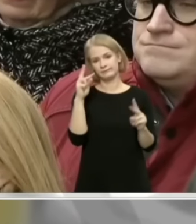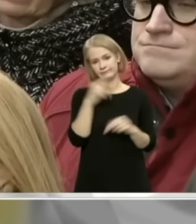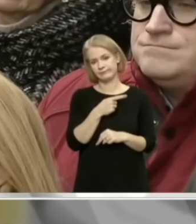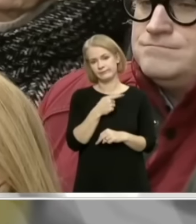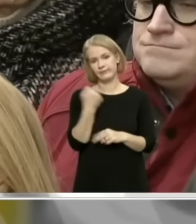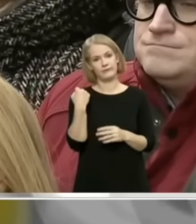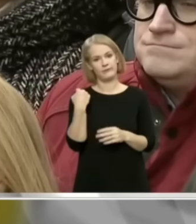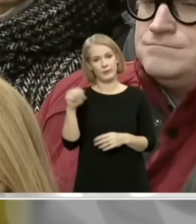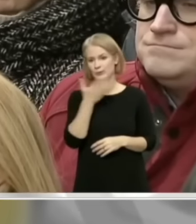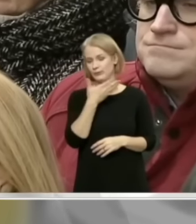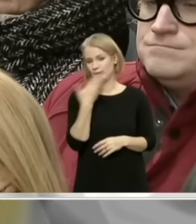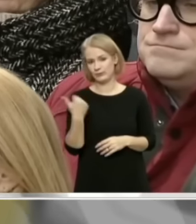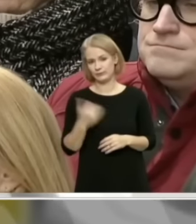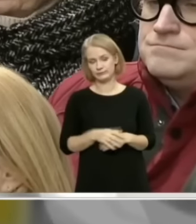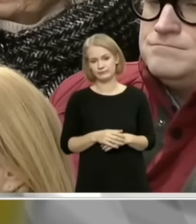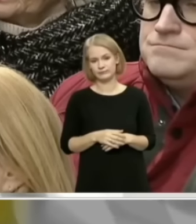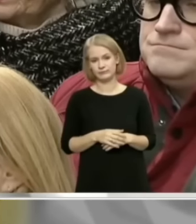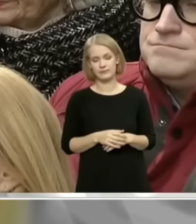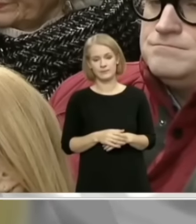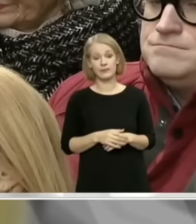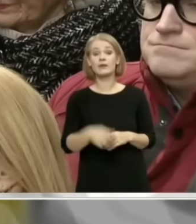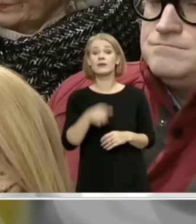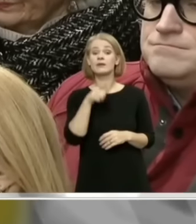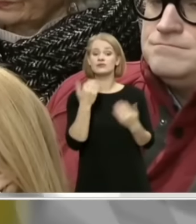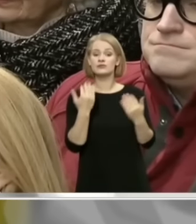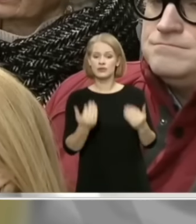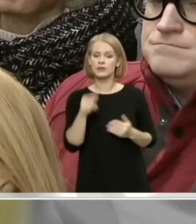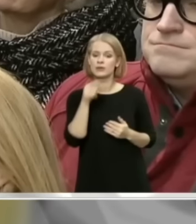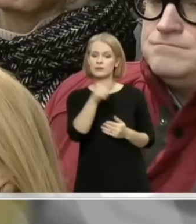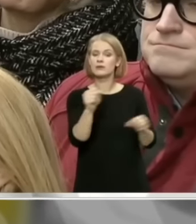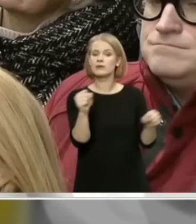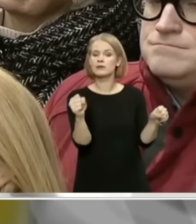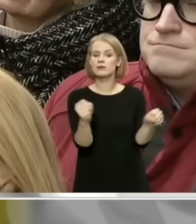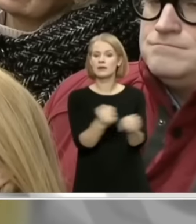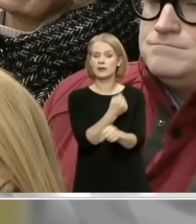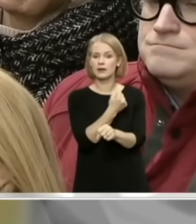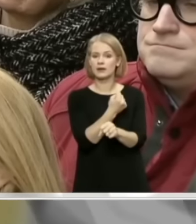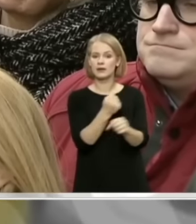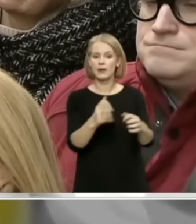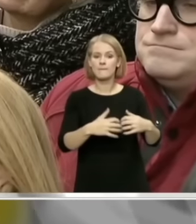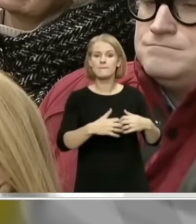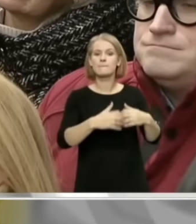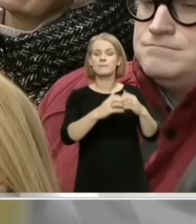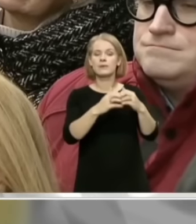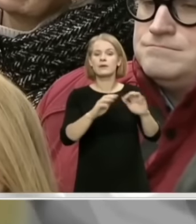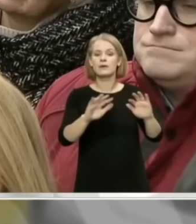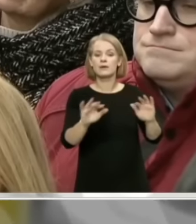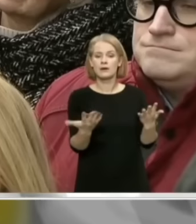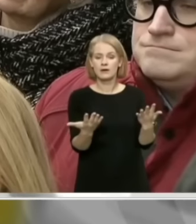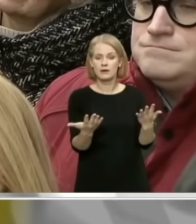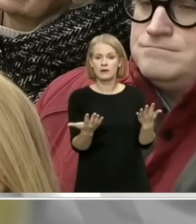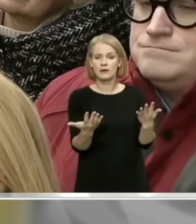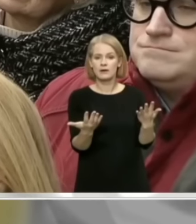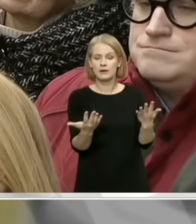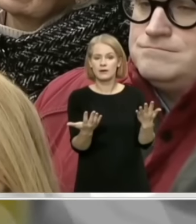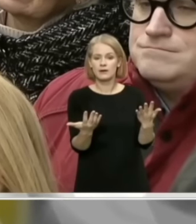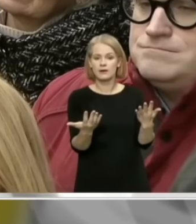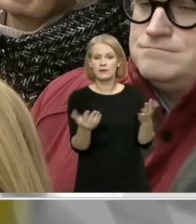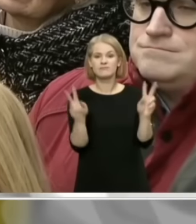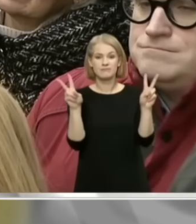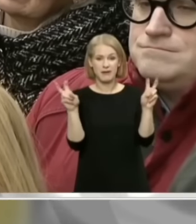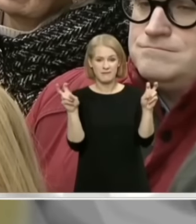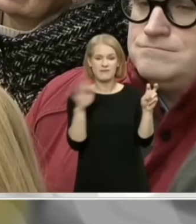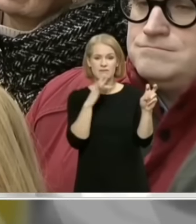Bet šiandien jam reiktų steigti vienas kito valgytojų